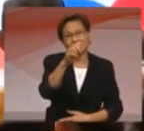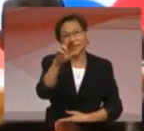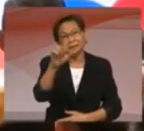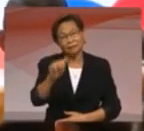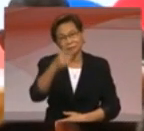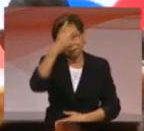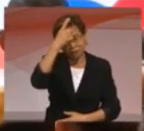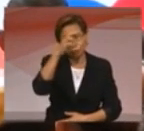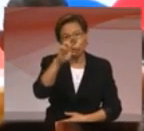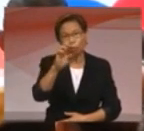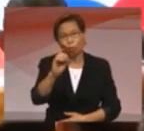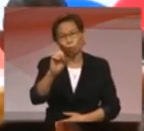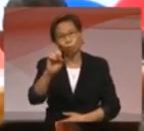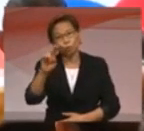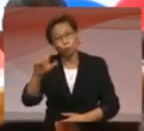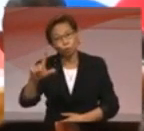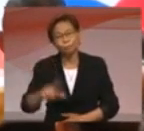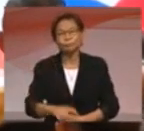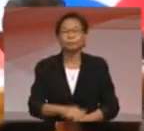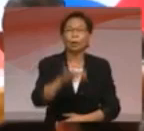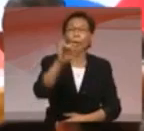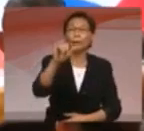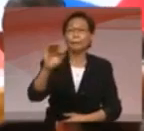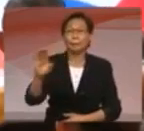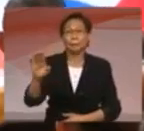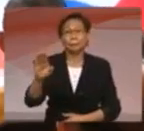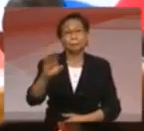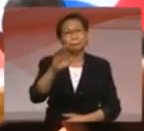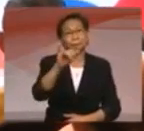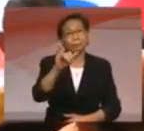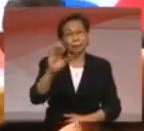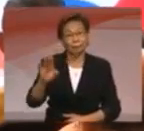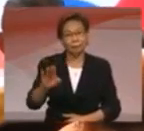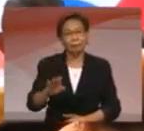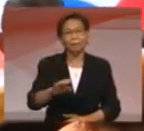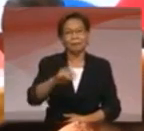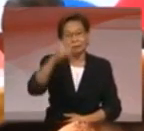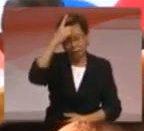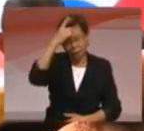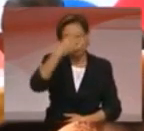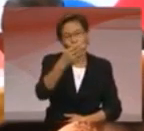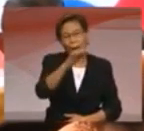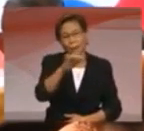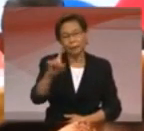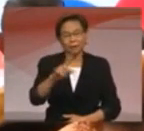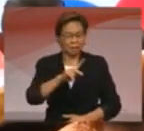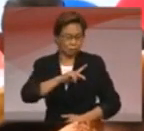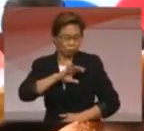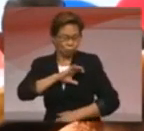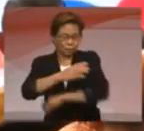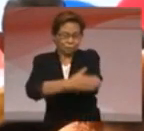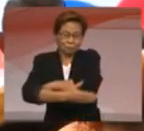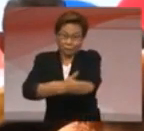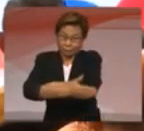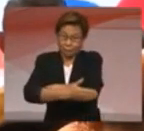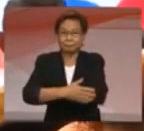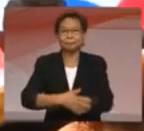Rasul, Yang Berbahagia Tan Sri Abdul Hamid Badur, Ketua Polis Negara,